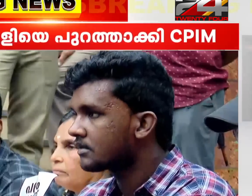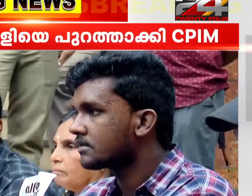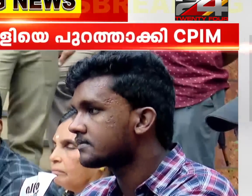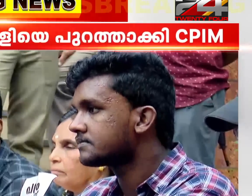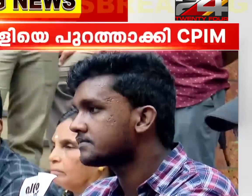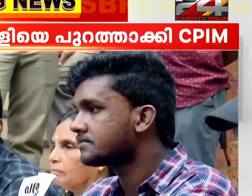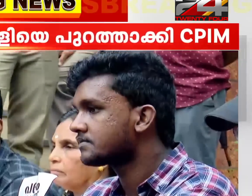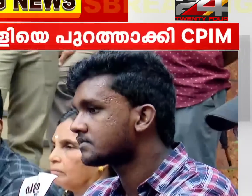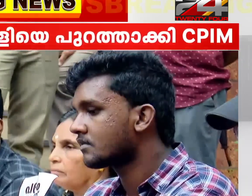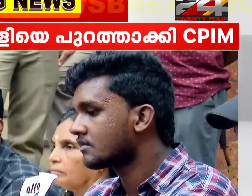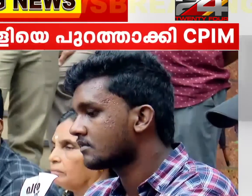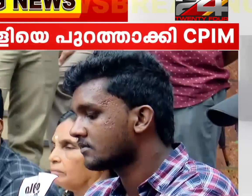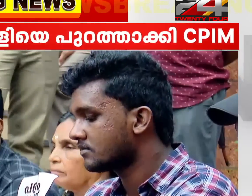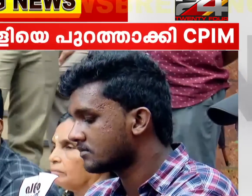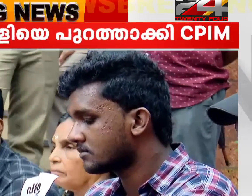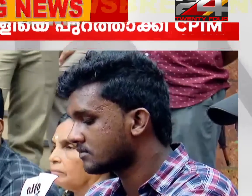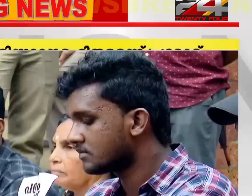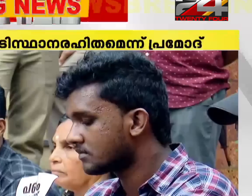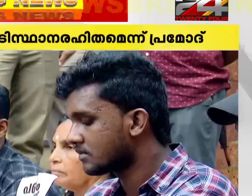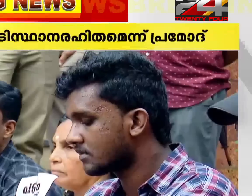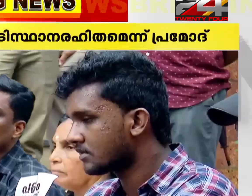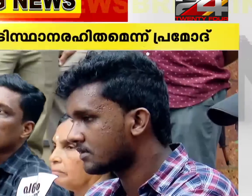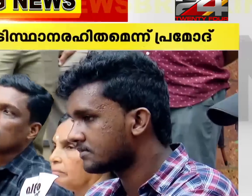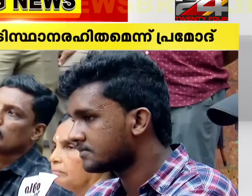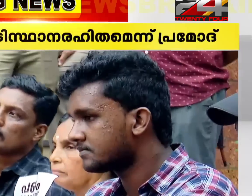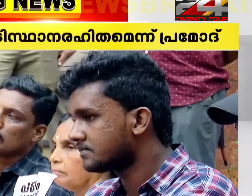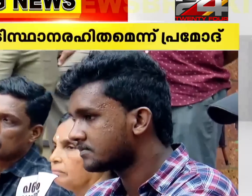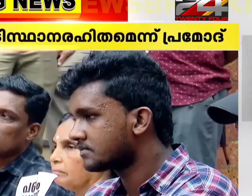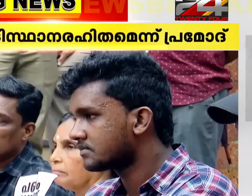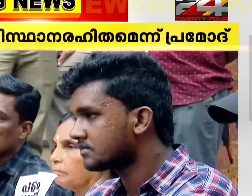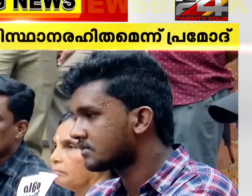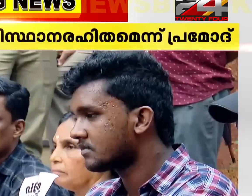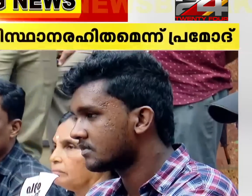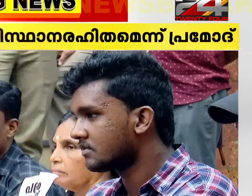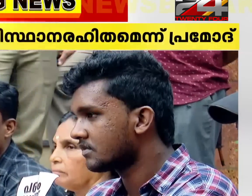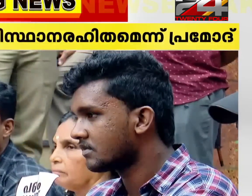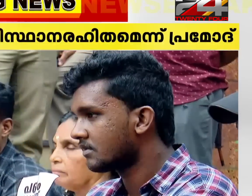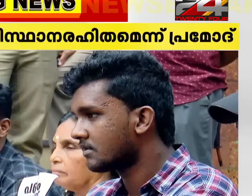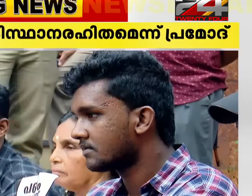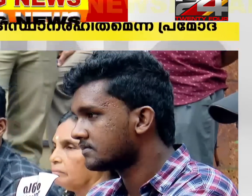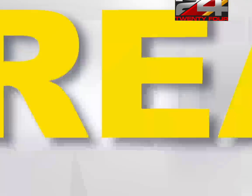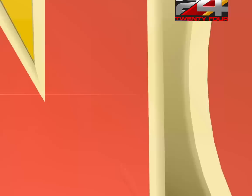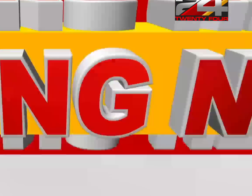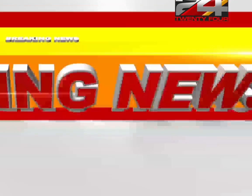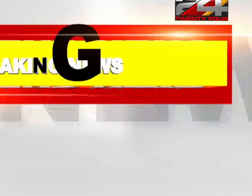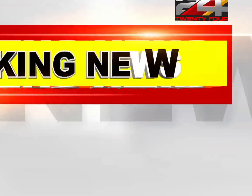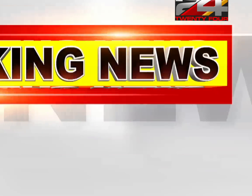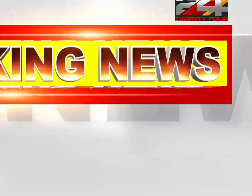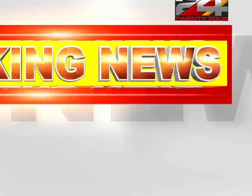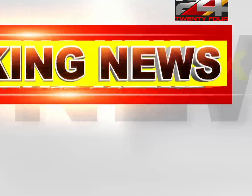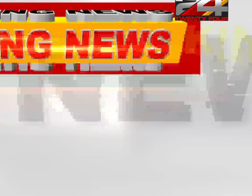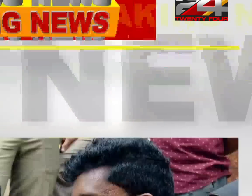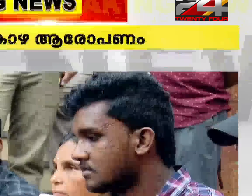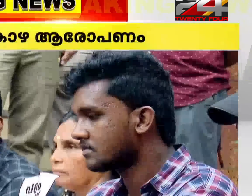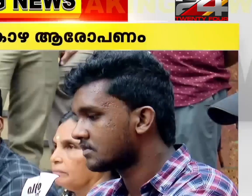പ്രമോദ് കോട്ടൂളിയാകട്ടെ ഈ വിഷയത്തിൽ പരാതി ഉന്നയിച്ച ആളുടെ വീടിന് മുന്നിൽ ഇപ്പോൾ സമരത്തിലാണ്. ആര് എപ്പോൾ എവിടെ വെച്ച് ഈ പണം വാങ്ങിയെന്ന് പറയണം എന്നാണ്